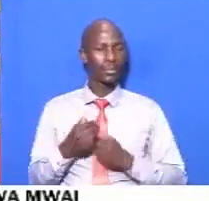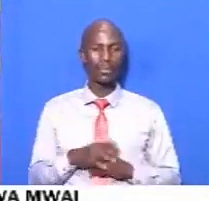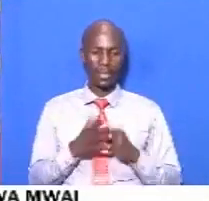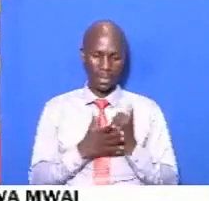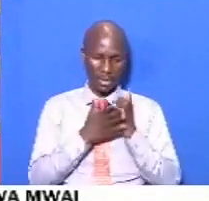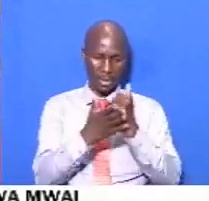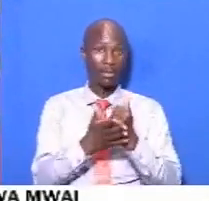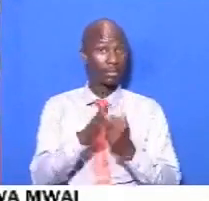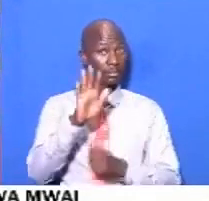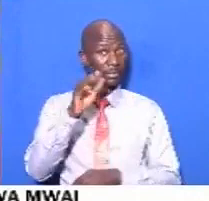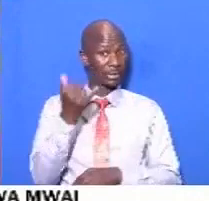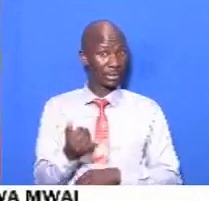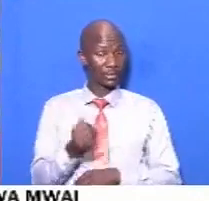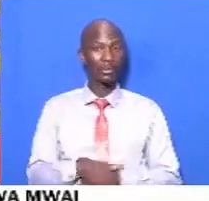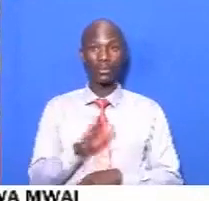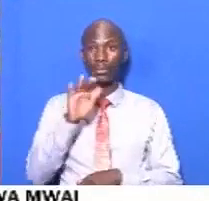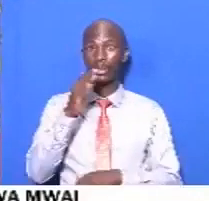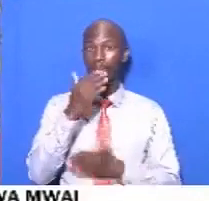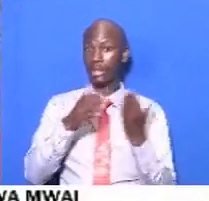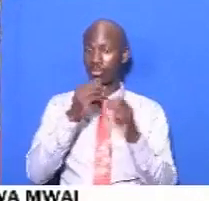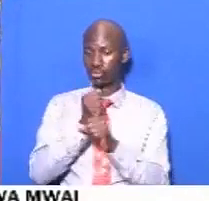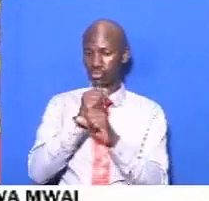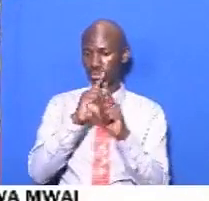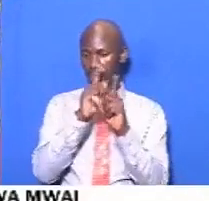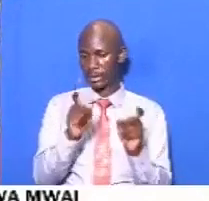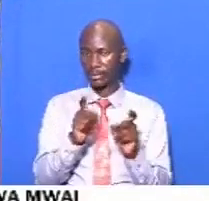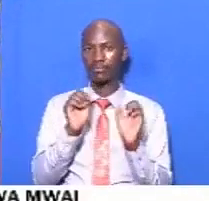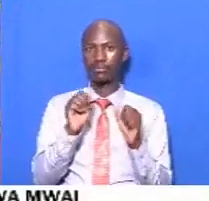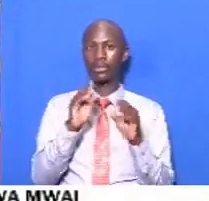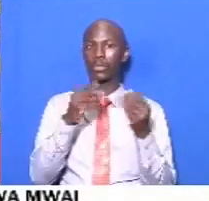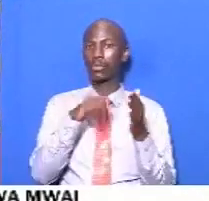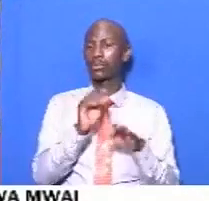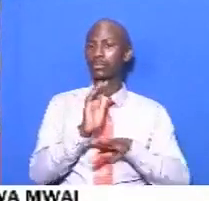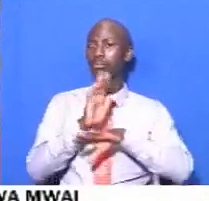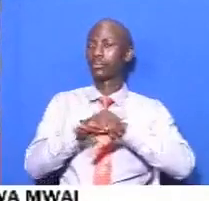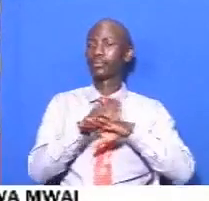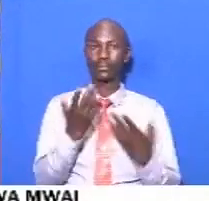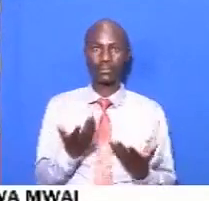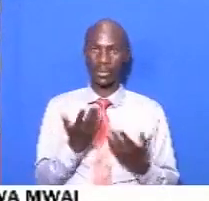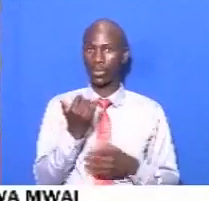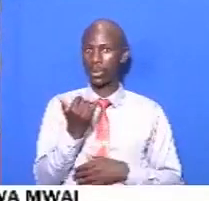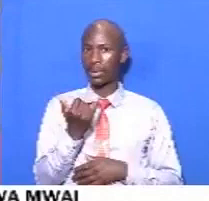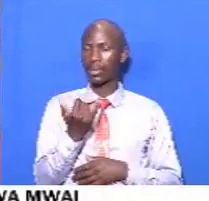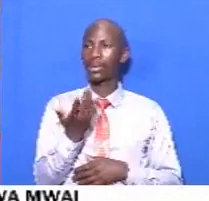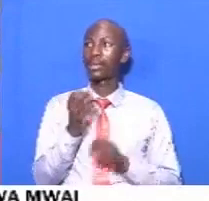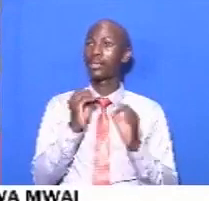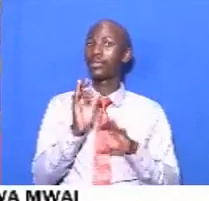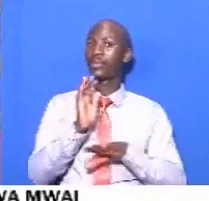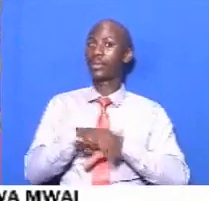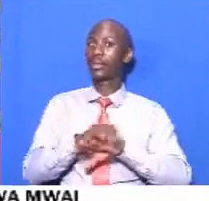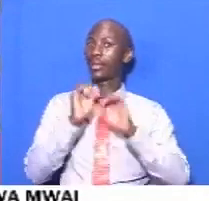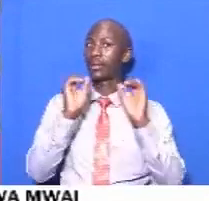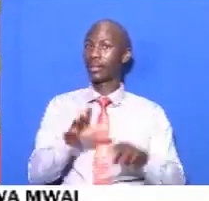tumatethe sie bindaje kwa alama eka mutiani tutonyo manenga Tutaulo ni kwithiwa matena Tutaulo